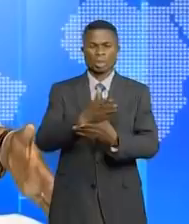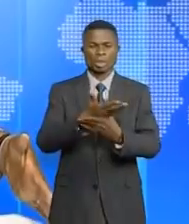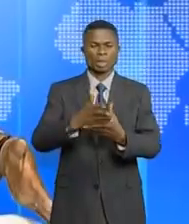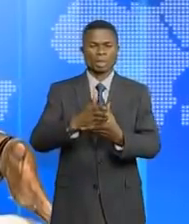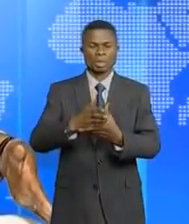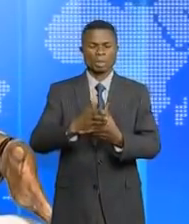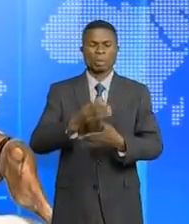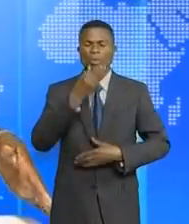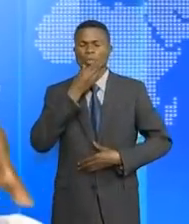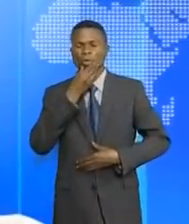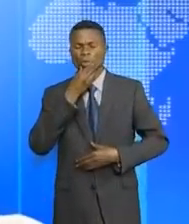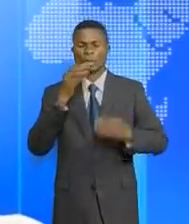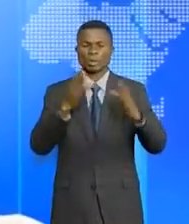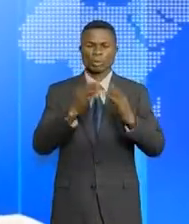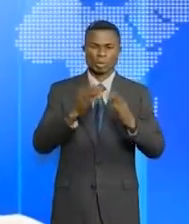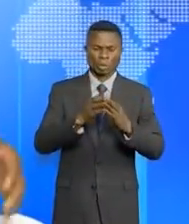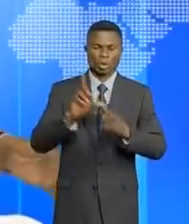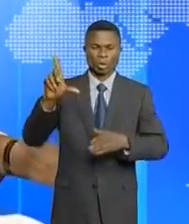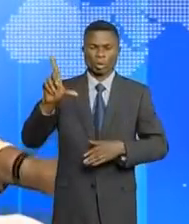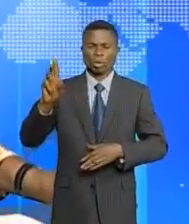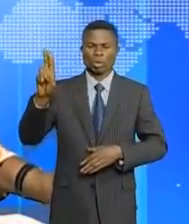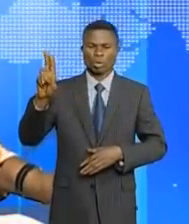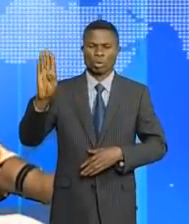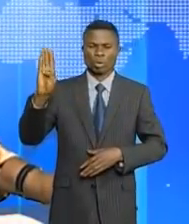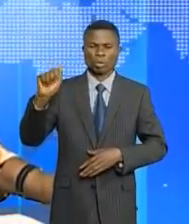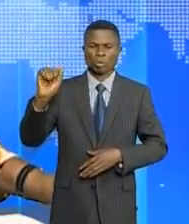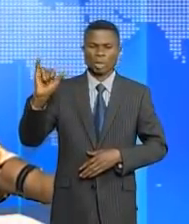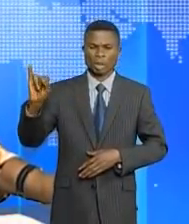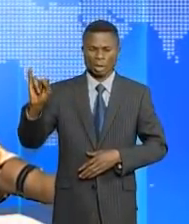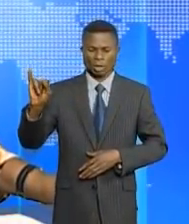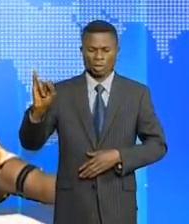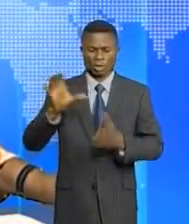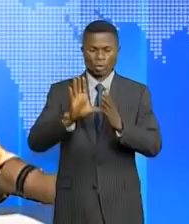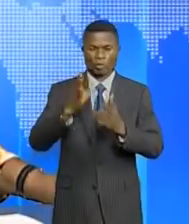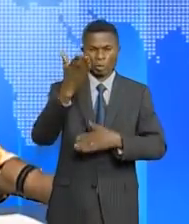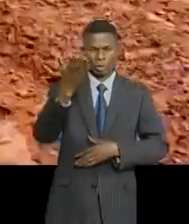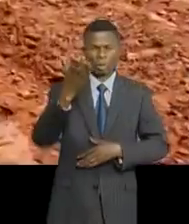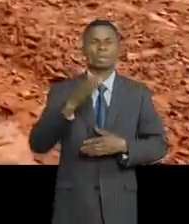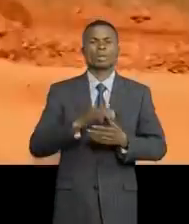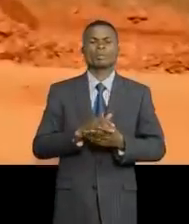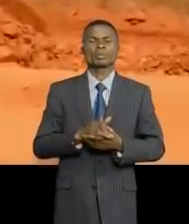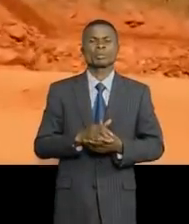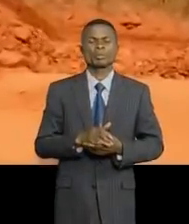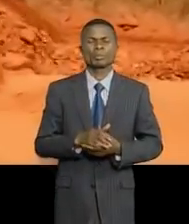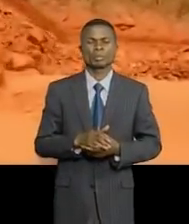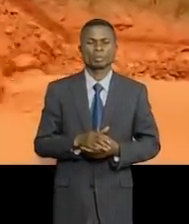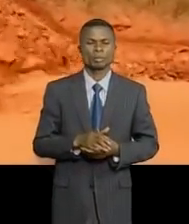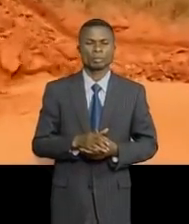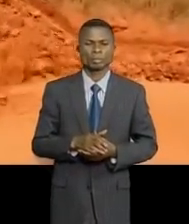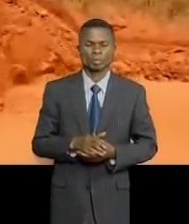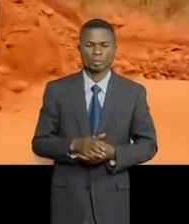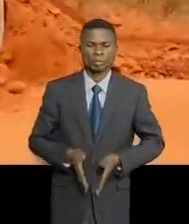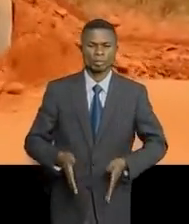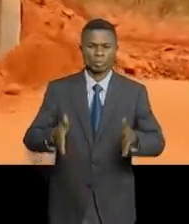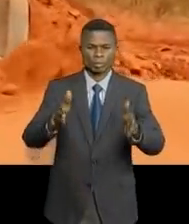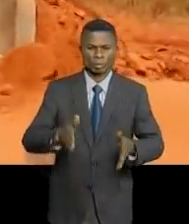reliant Mbujimayi et Lubao. Un reportage de nos confrères de la RTNC Kabinda. Le gouvernement national